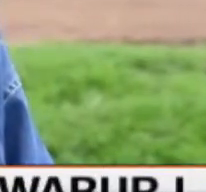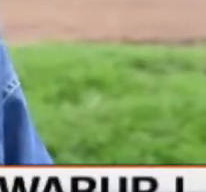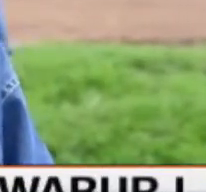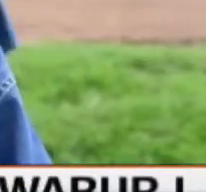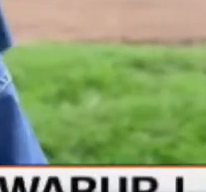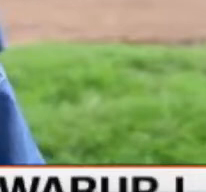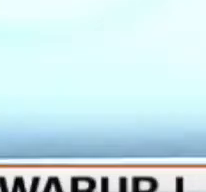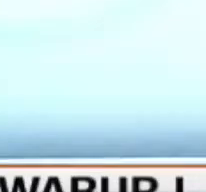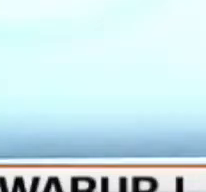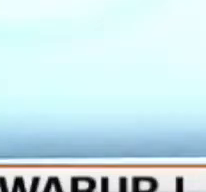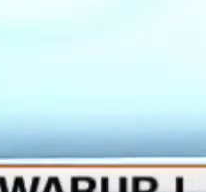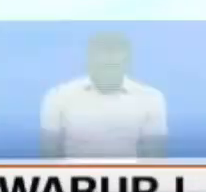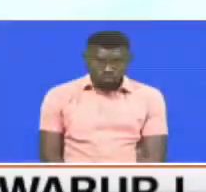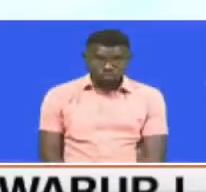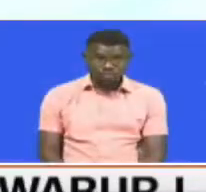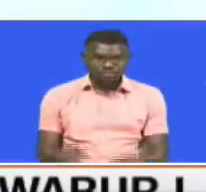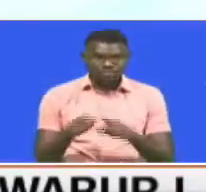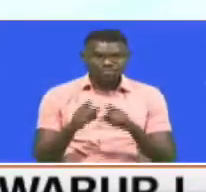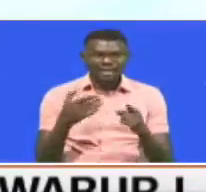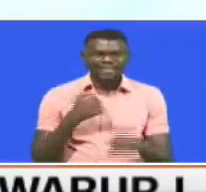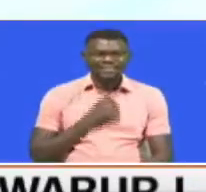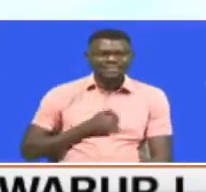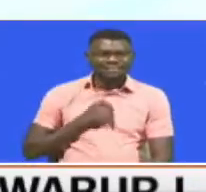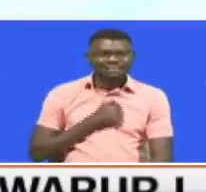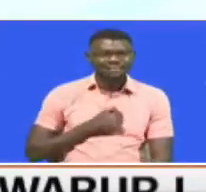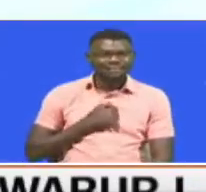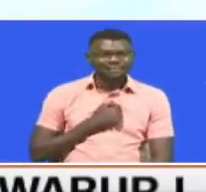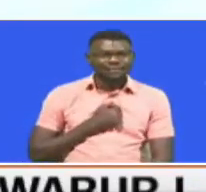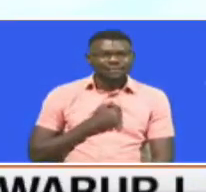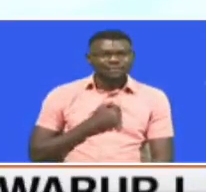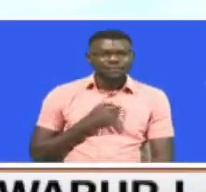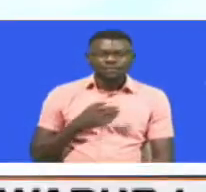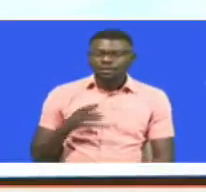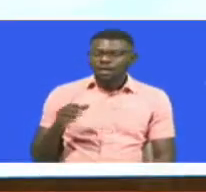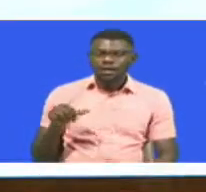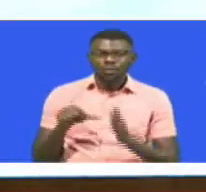Na mkumradhi mtazamaji kwa itilafu hiyo ya